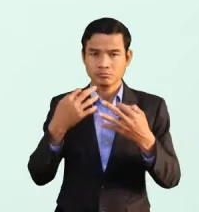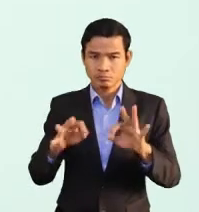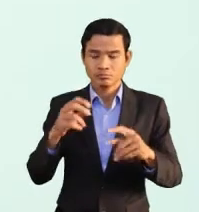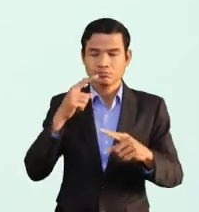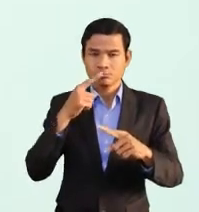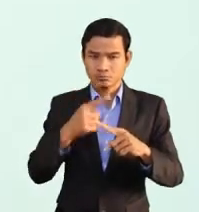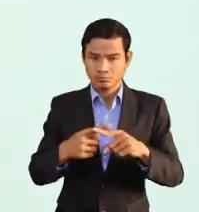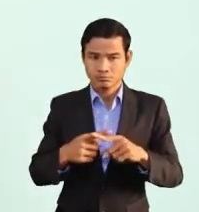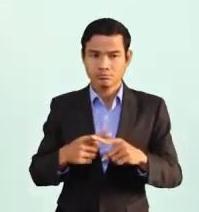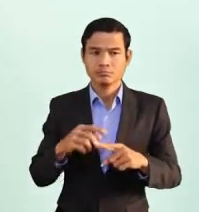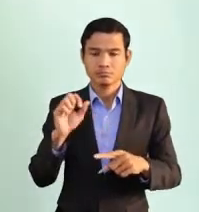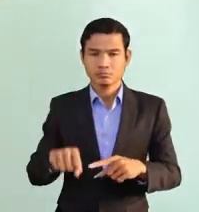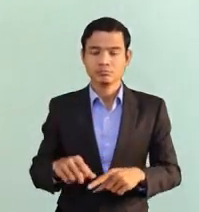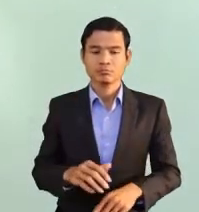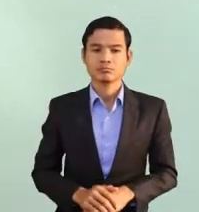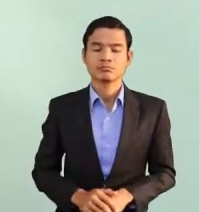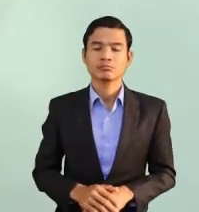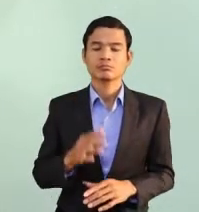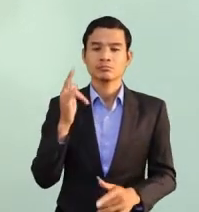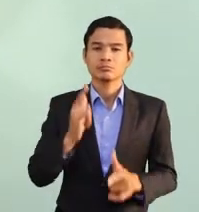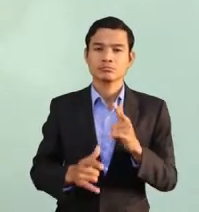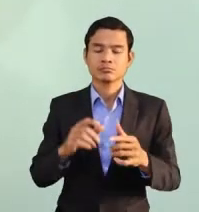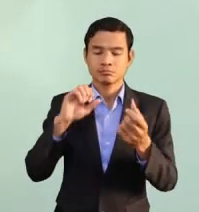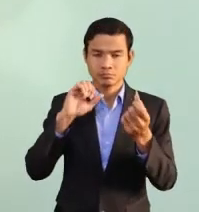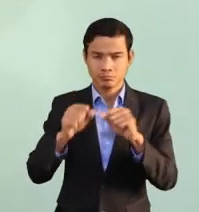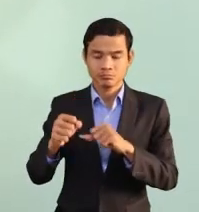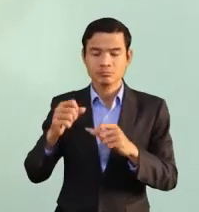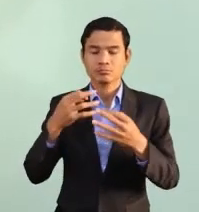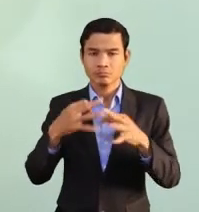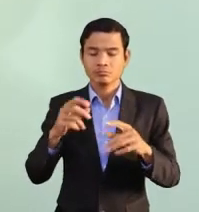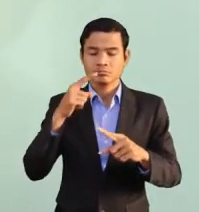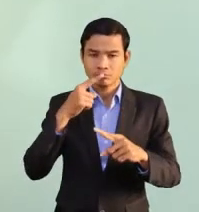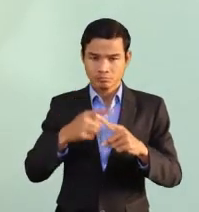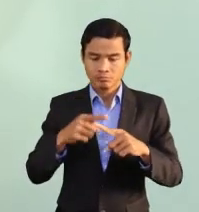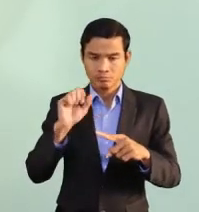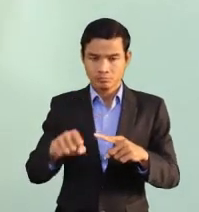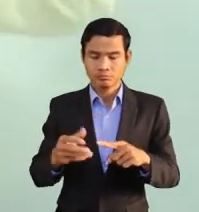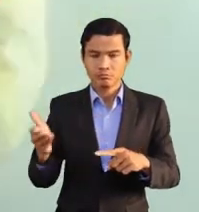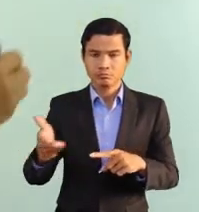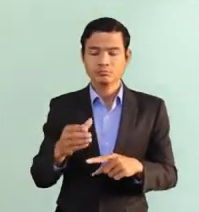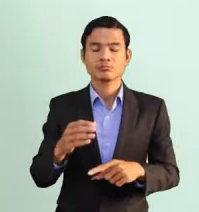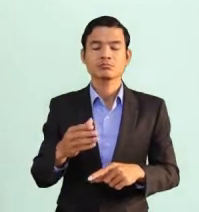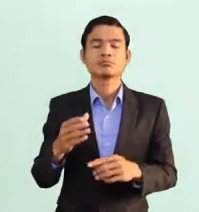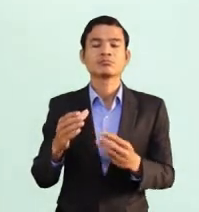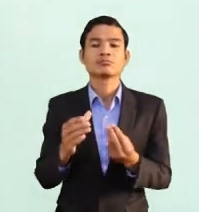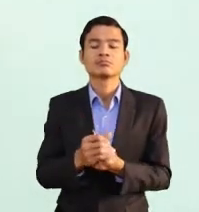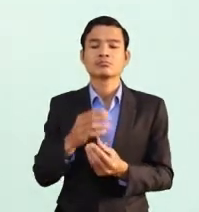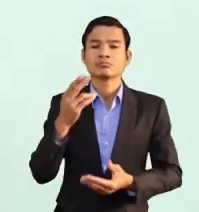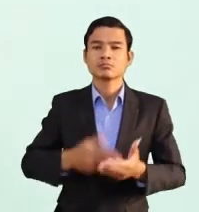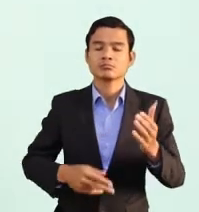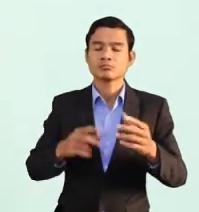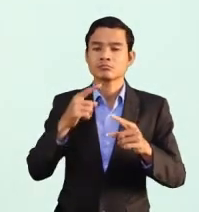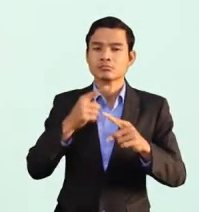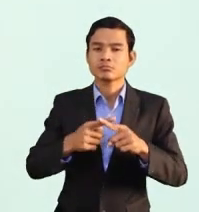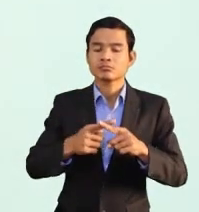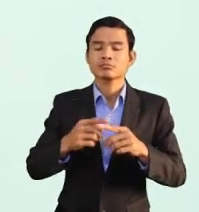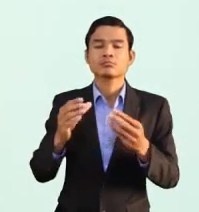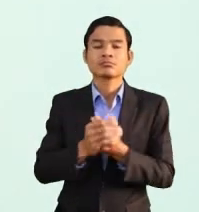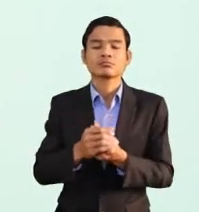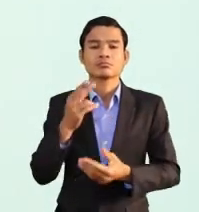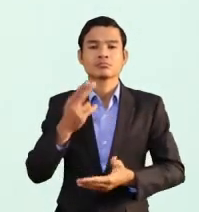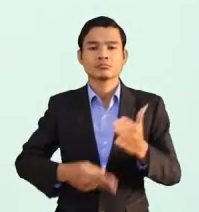cún bàn chắc bà giúp đôi tay chia bị thi côn bình ta dương do chồng nuôn na côn nâng chồng nuôn na